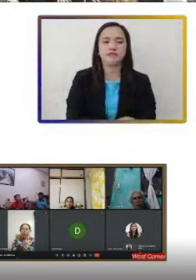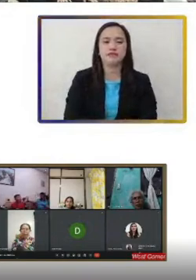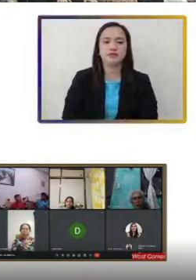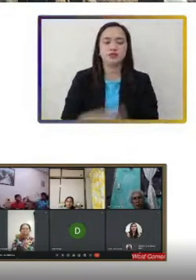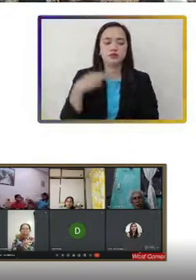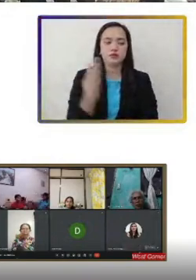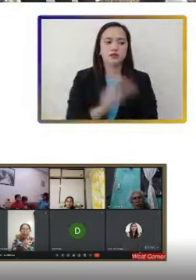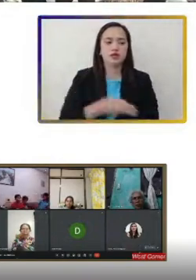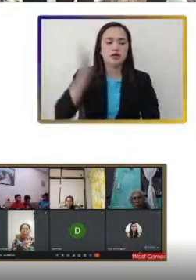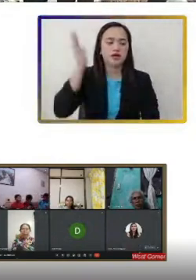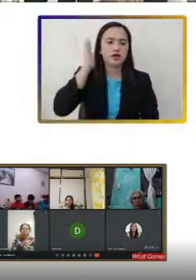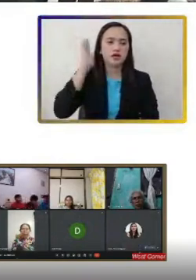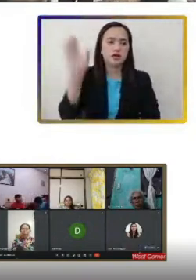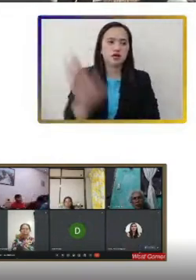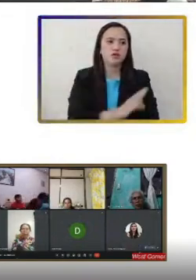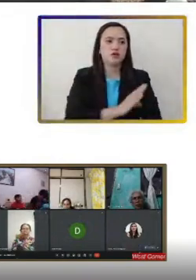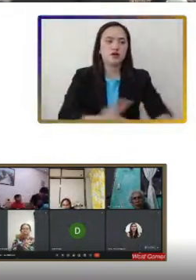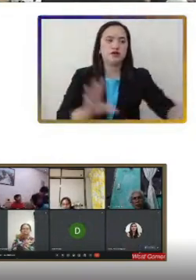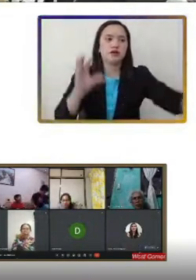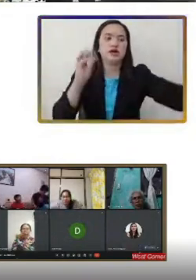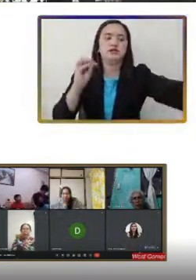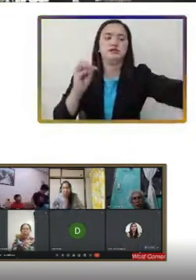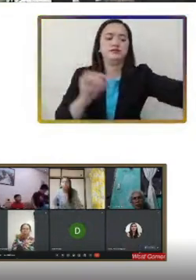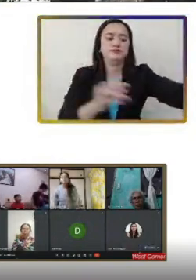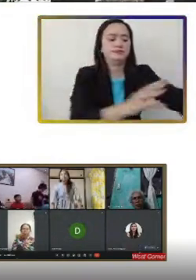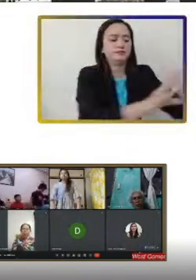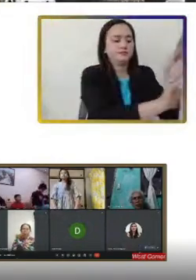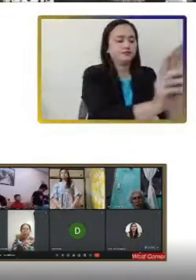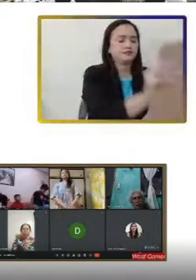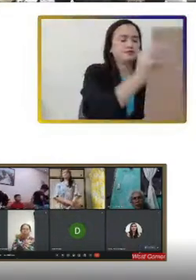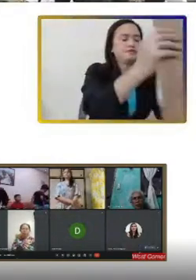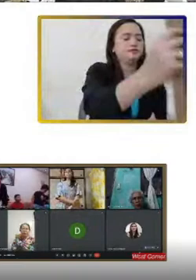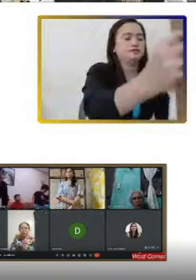the special, and the preaching tonight.